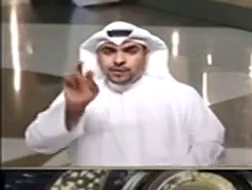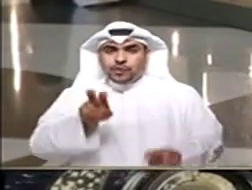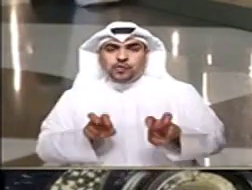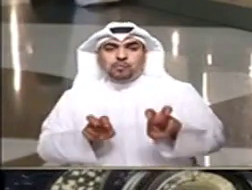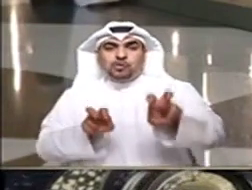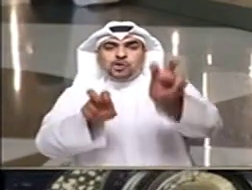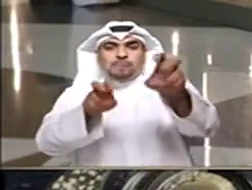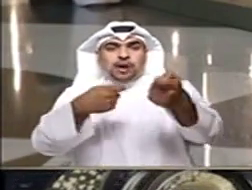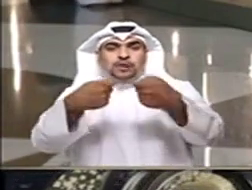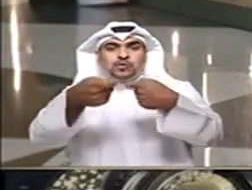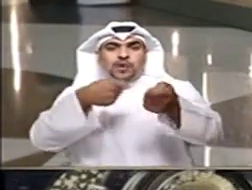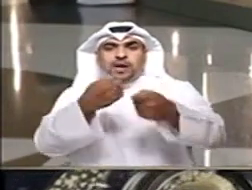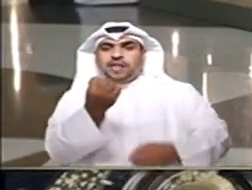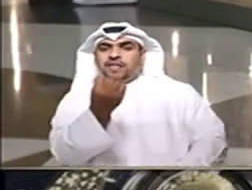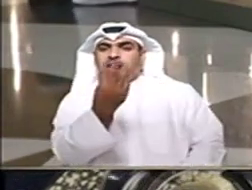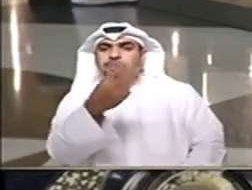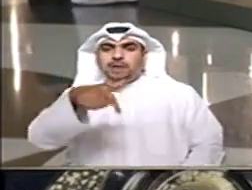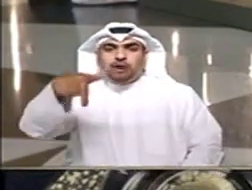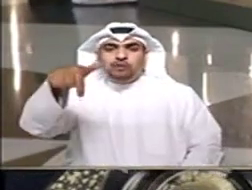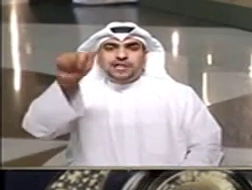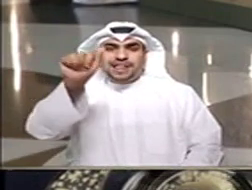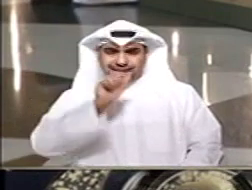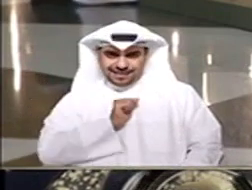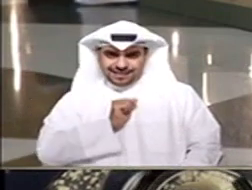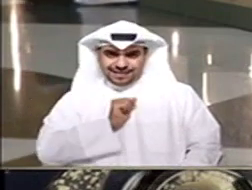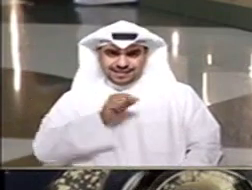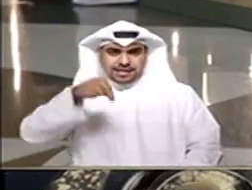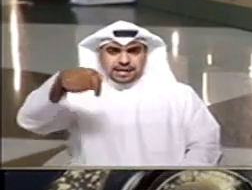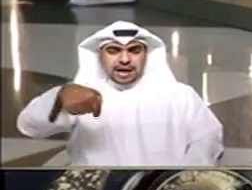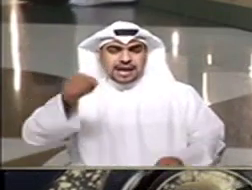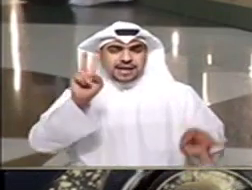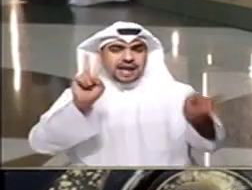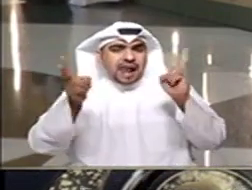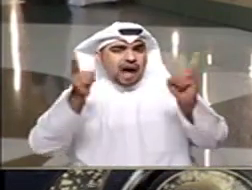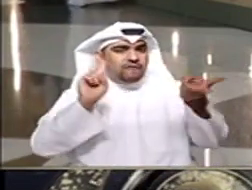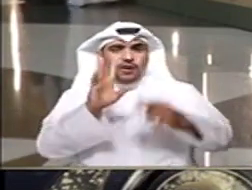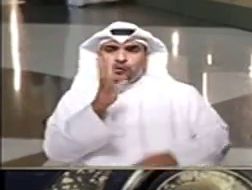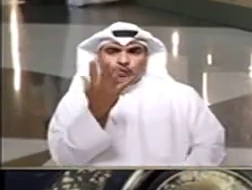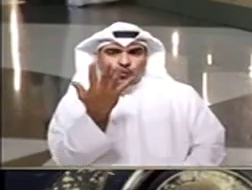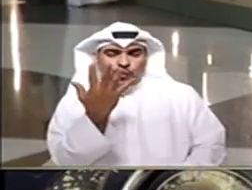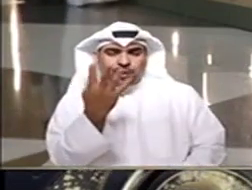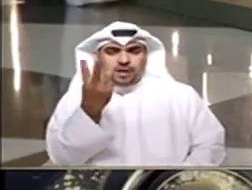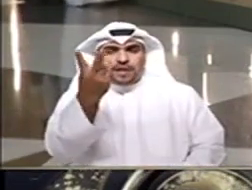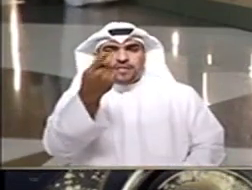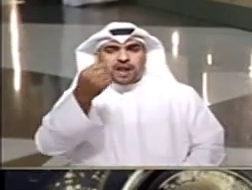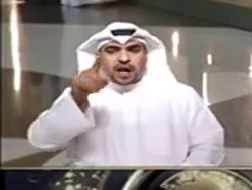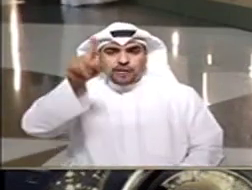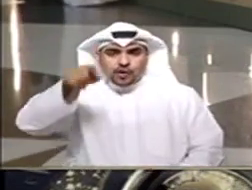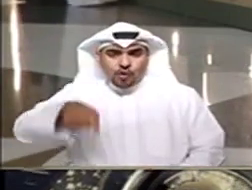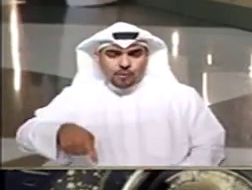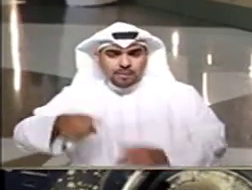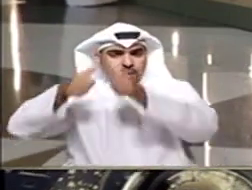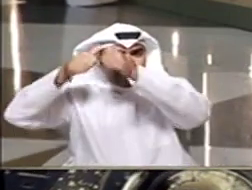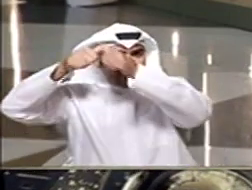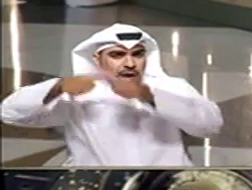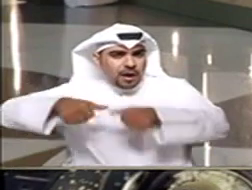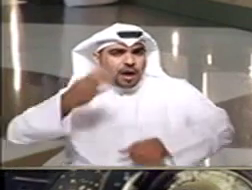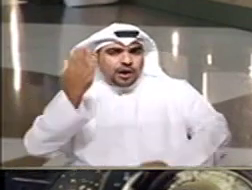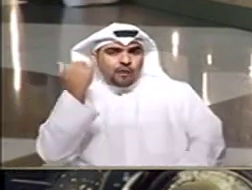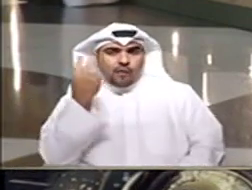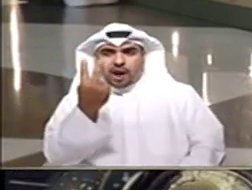منه بغلا الكويت، وهذه الفعاليه تتضمن او تحتوي ذكرى الغزو العراقي الغاشم على